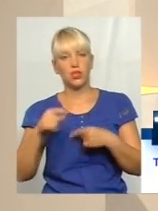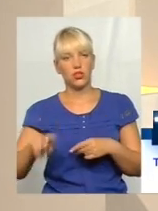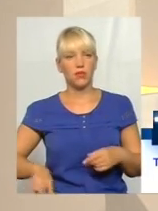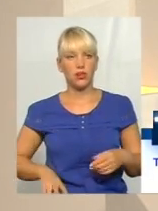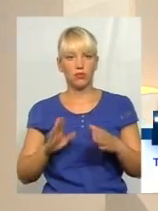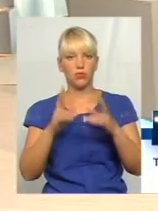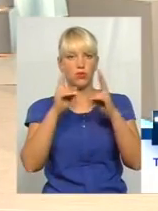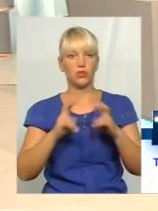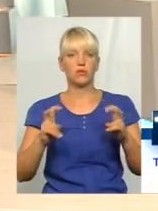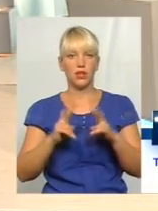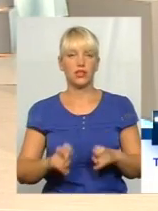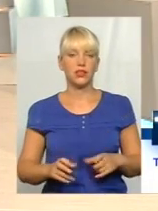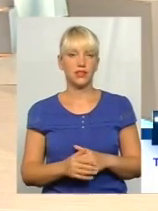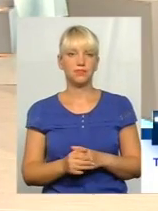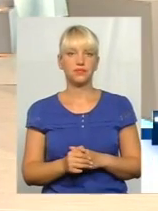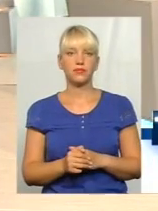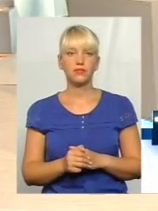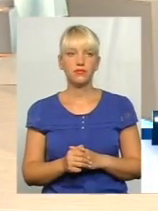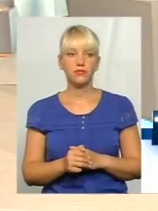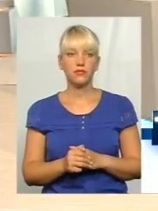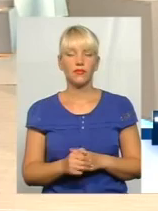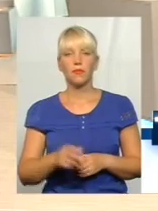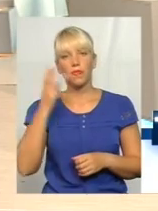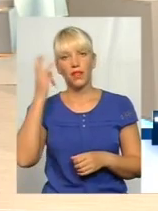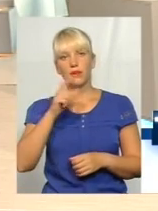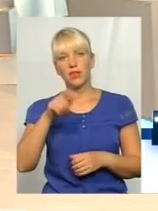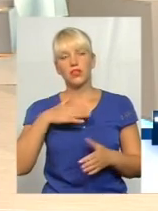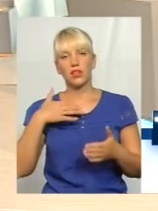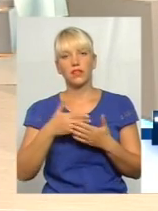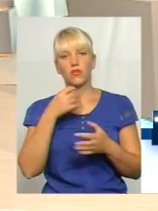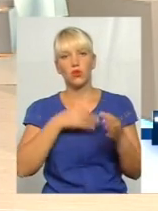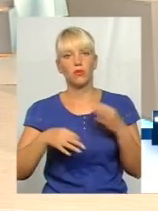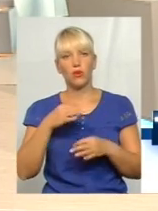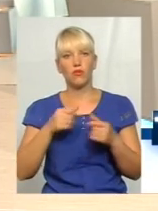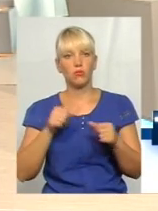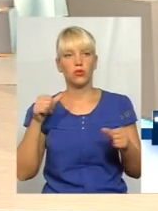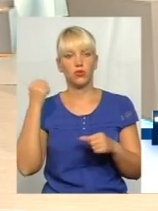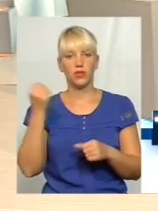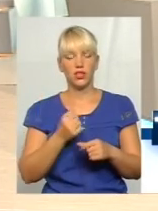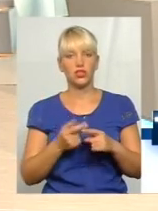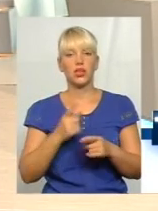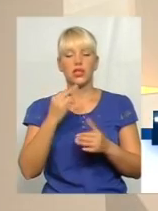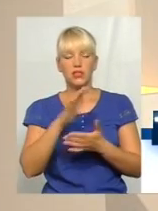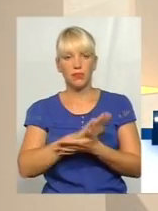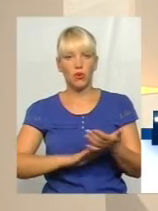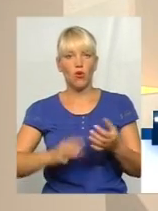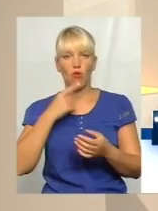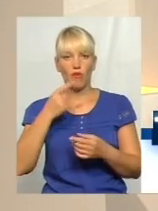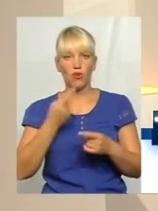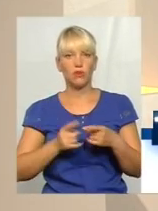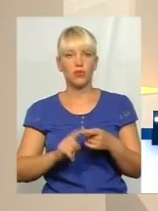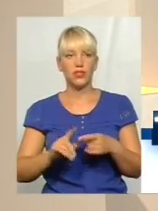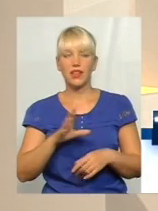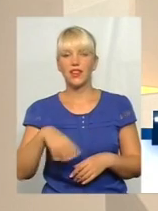розбиратися Ну давайте от хмельничани активно обговорювали Минулого тижня навіть же сьогодні І про це говорять тому що не